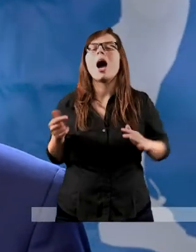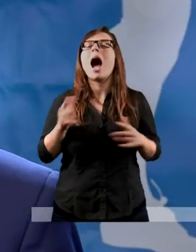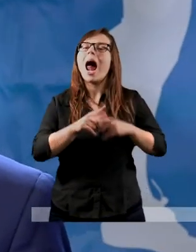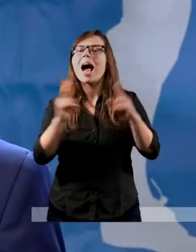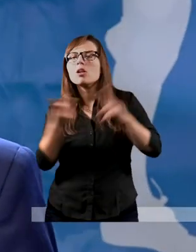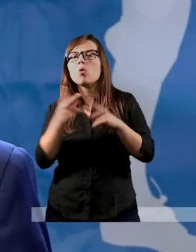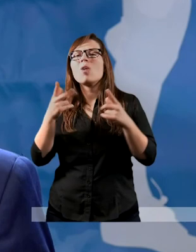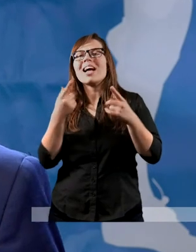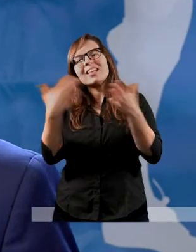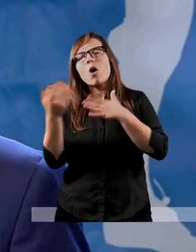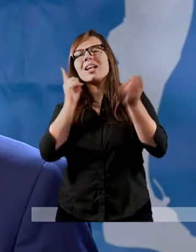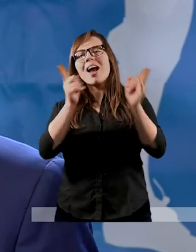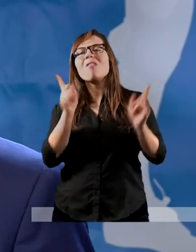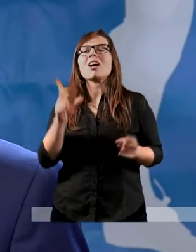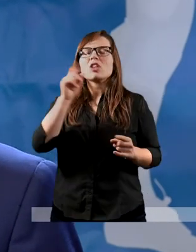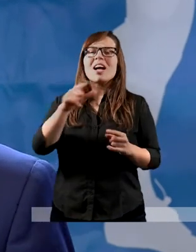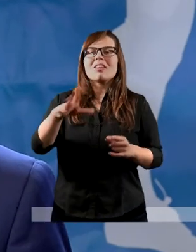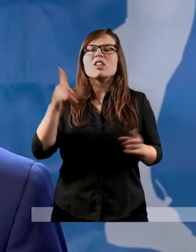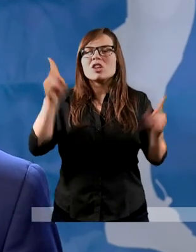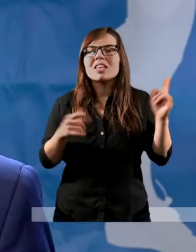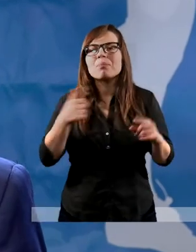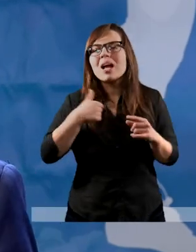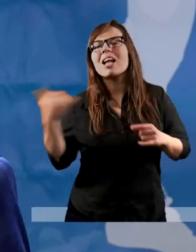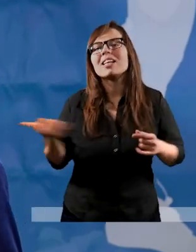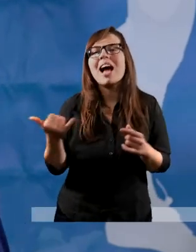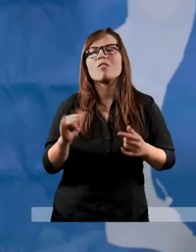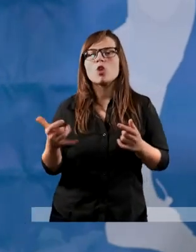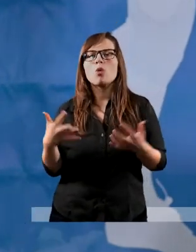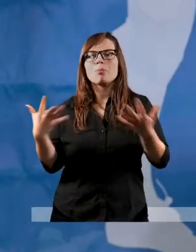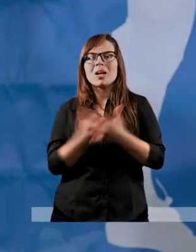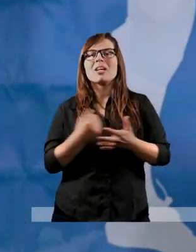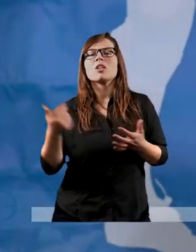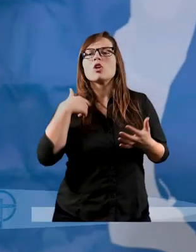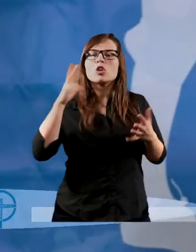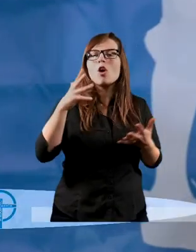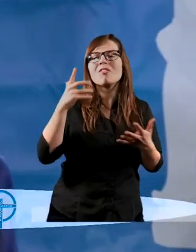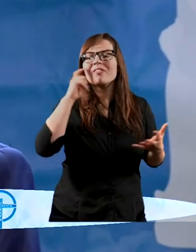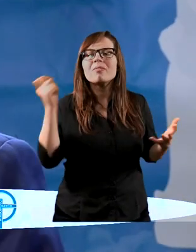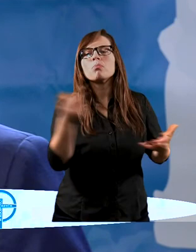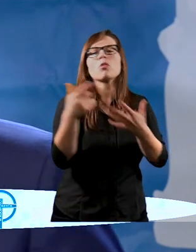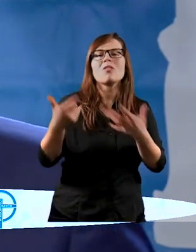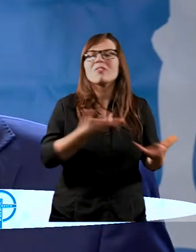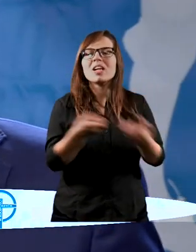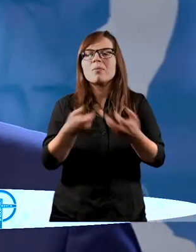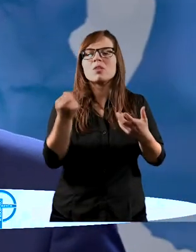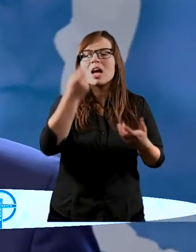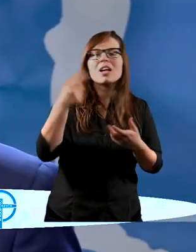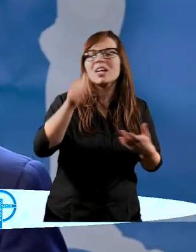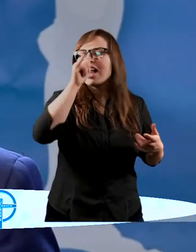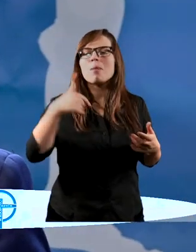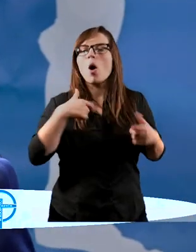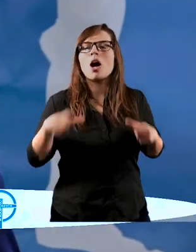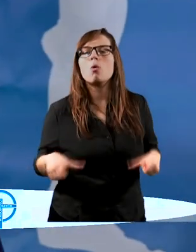drugiej strony zauważam, że chyba od zawsze mnie z tego domu też za chwilę wyciąga gdzieś, za długo nie